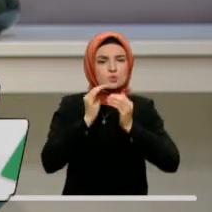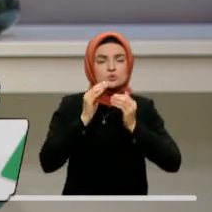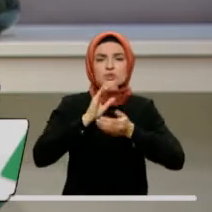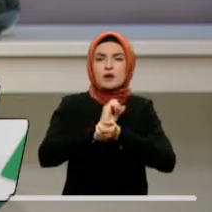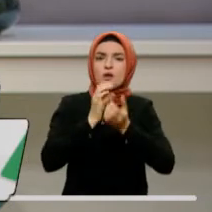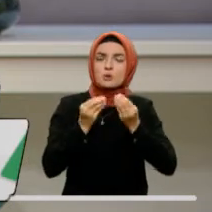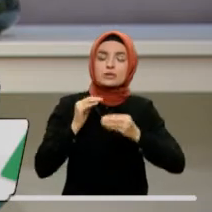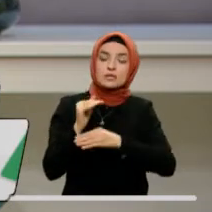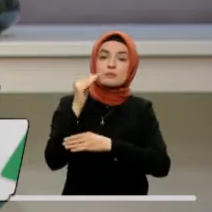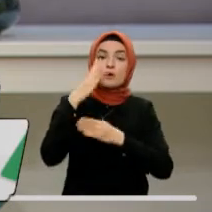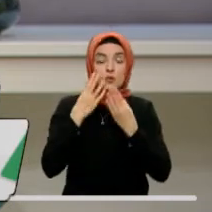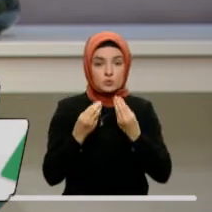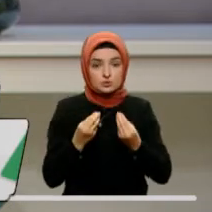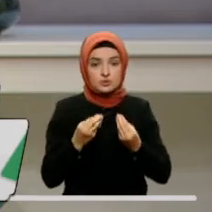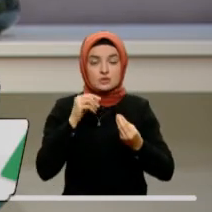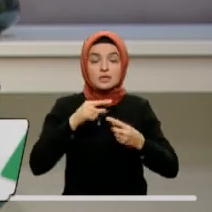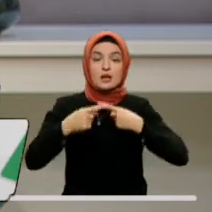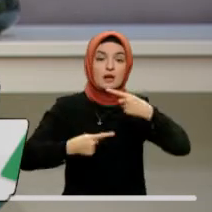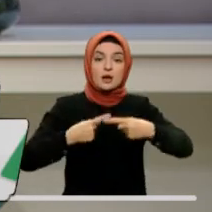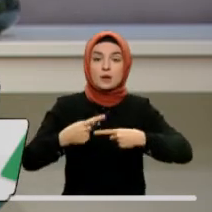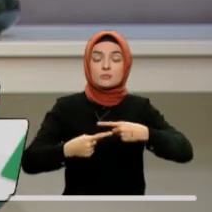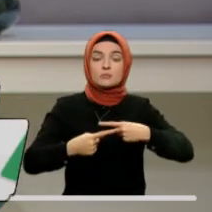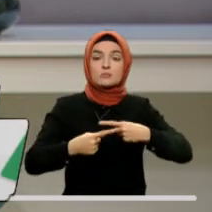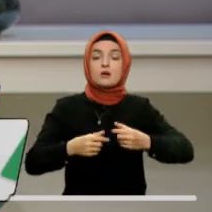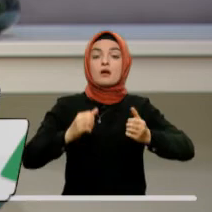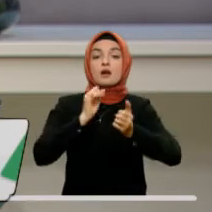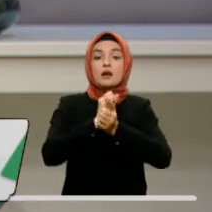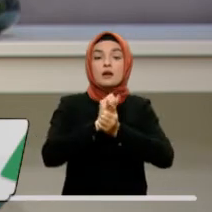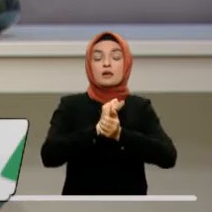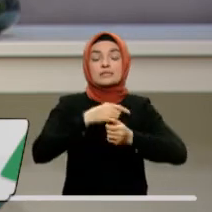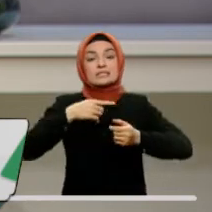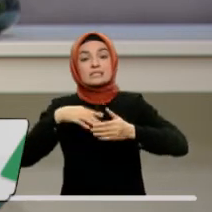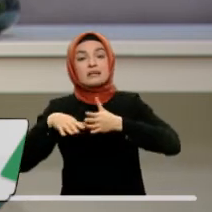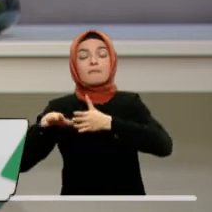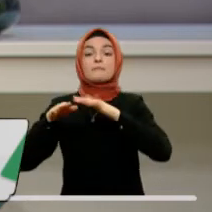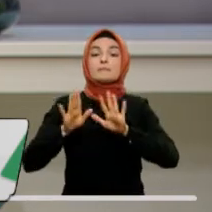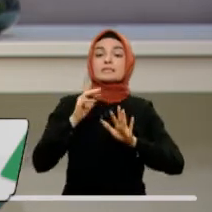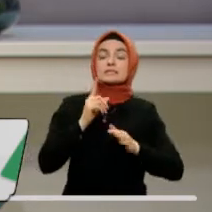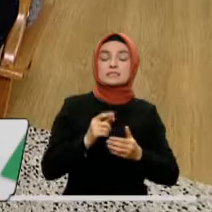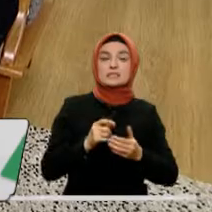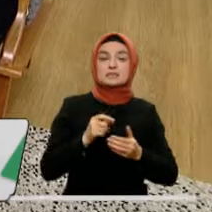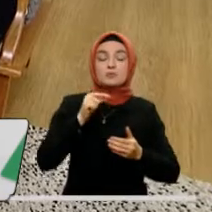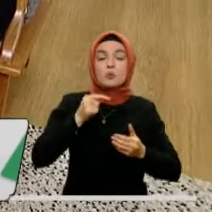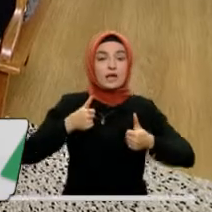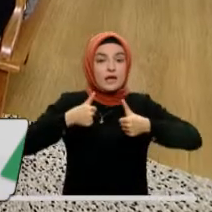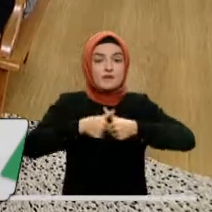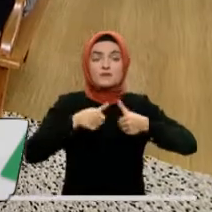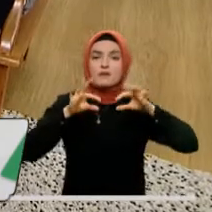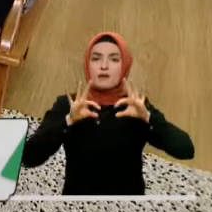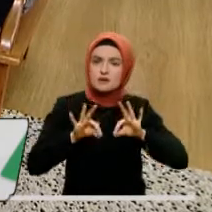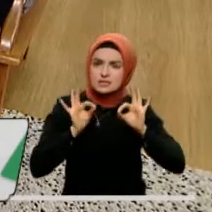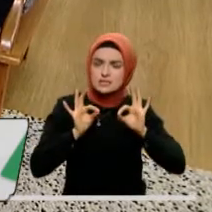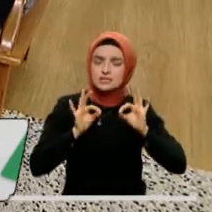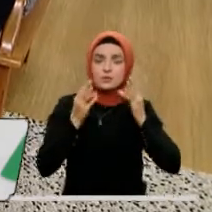da akrabalardan ya da aileden bir bağımsız evlilik asla aslında değil. Söz konusu ve değil. Hem evliliğe hazırlık süreci içindeki,